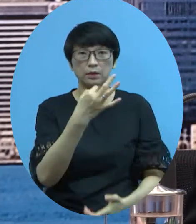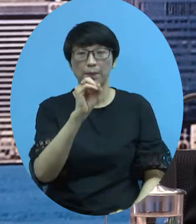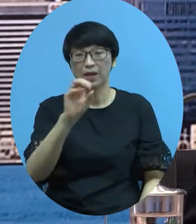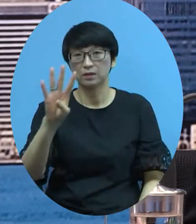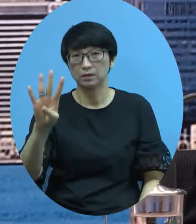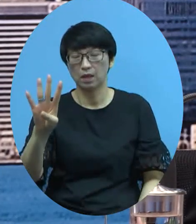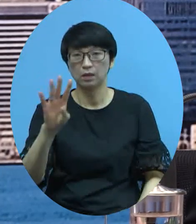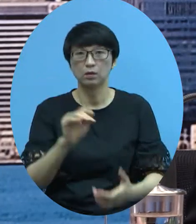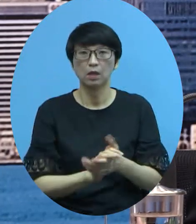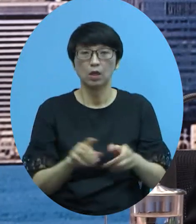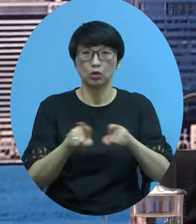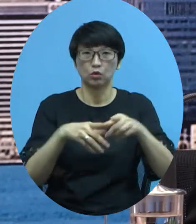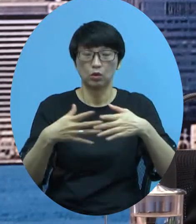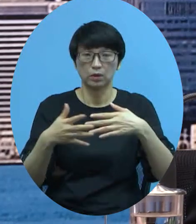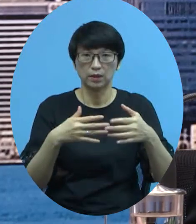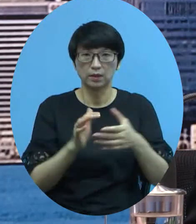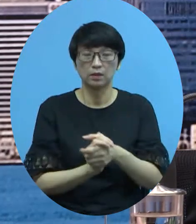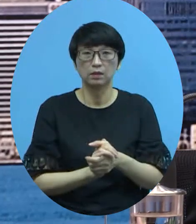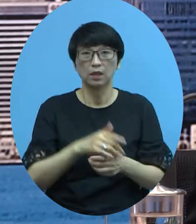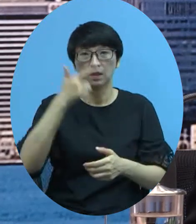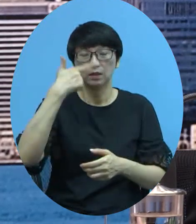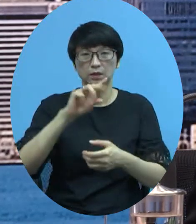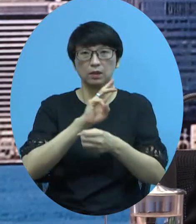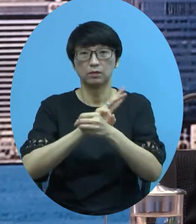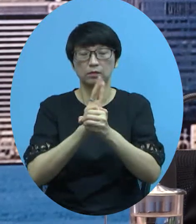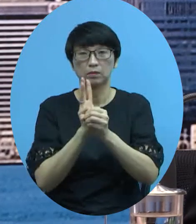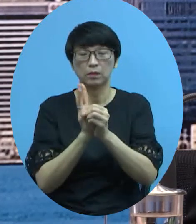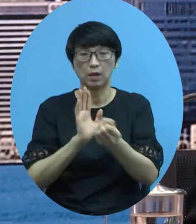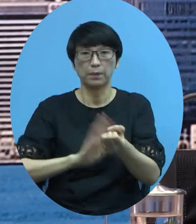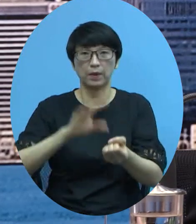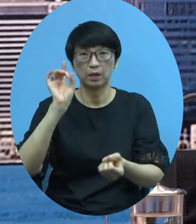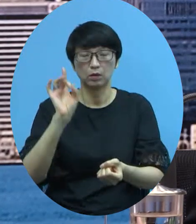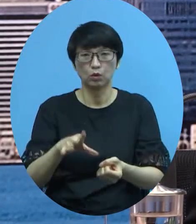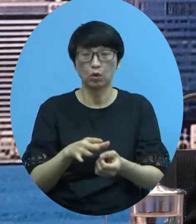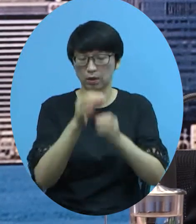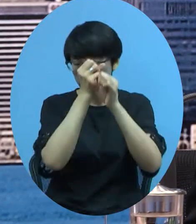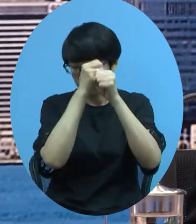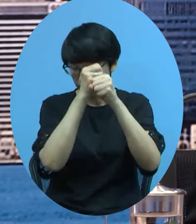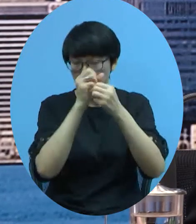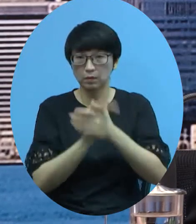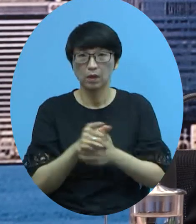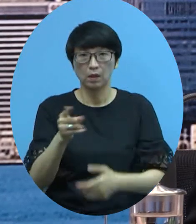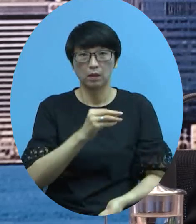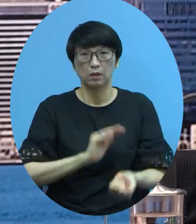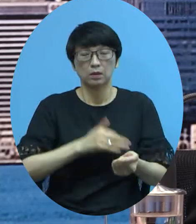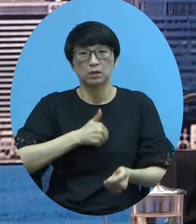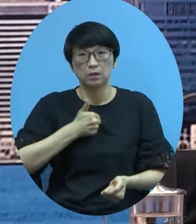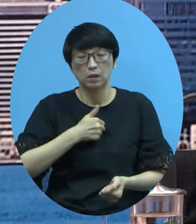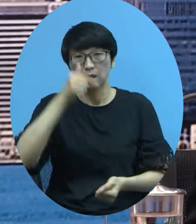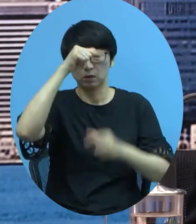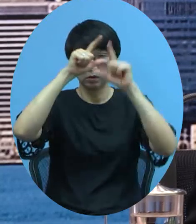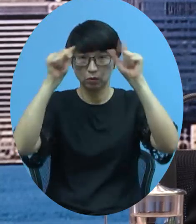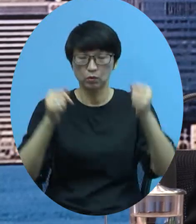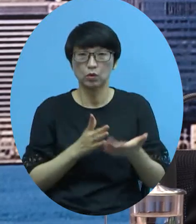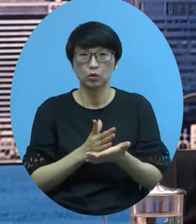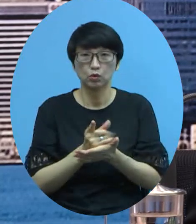304位嘅職員咧做咗新型冠狀病毒嘅測試啦。咁裏面咧係包括我哋嘅醫生、護士、專職醫